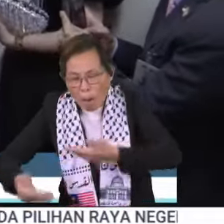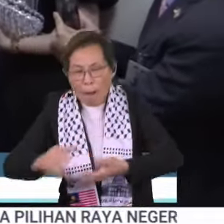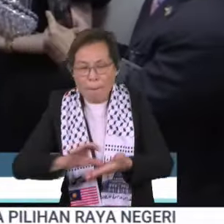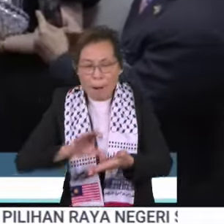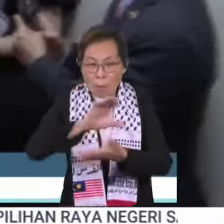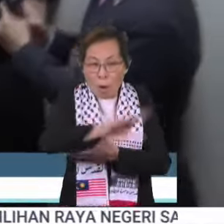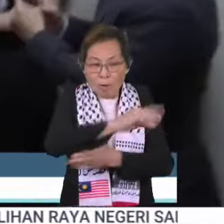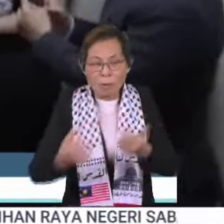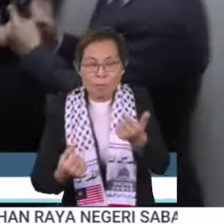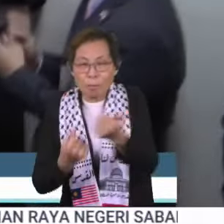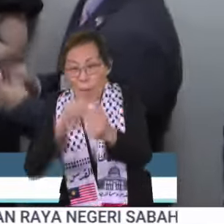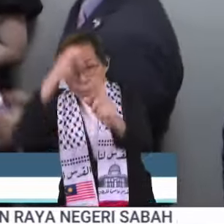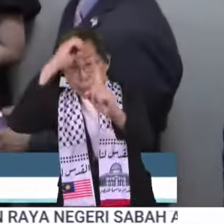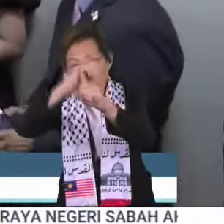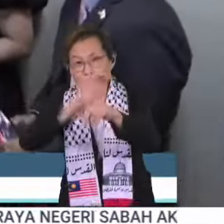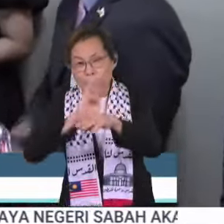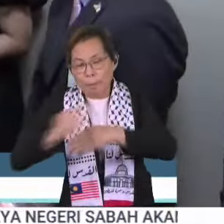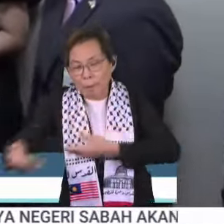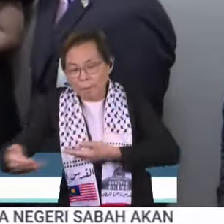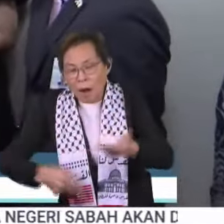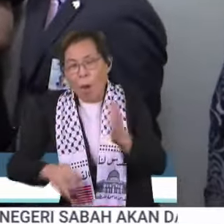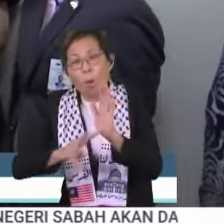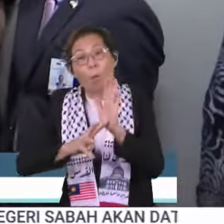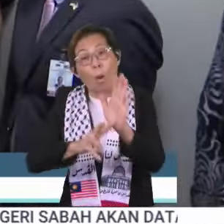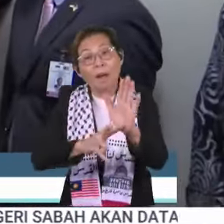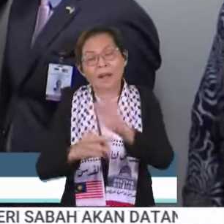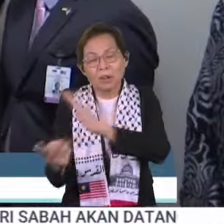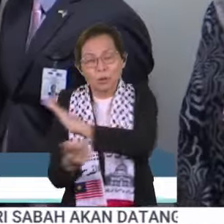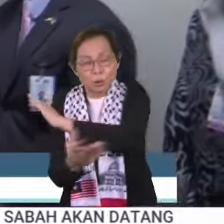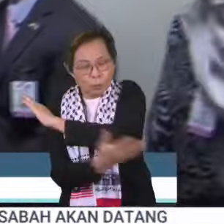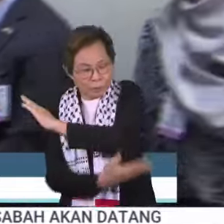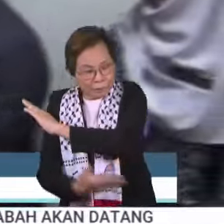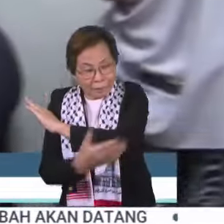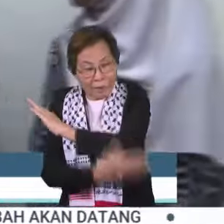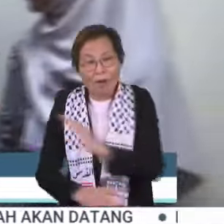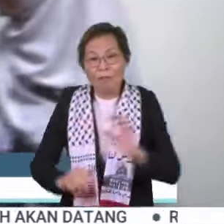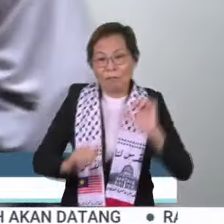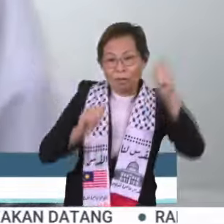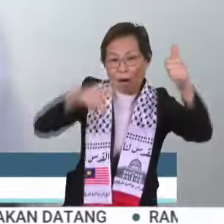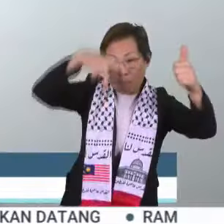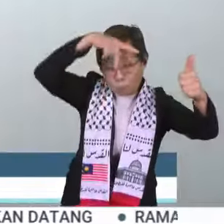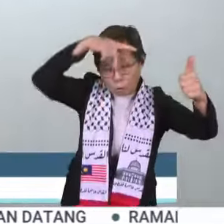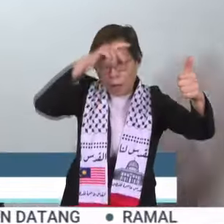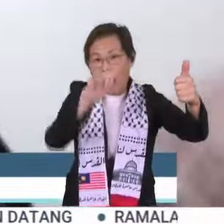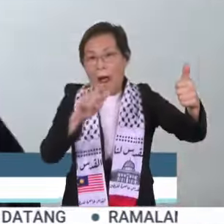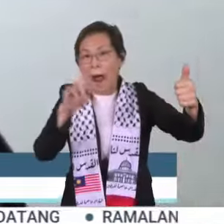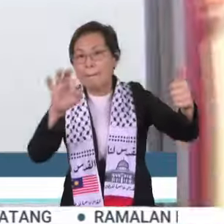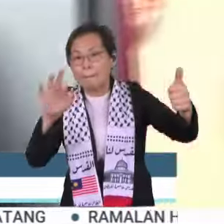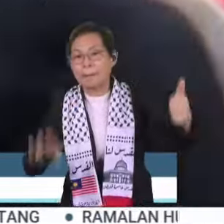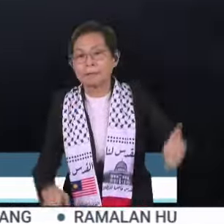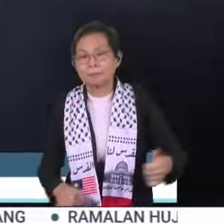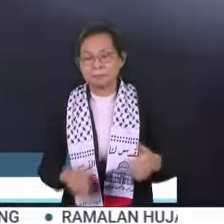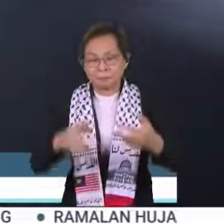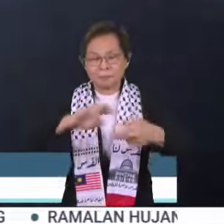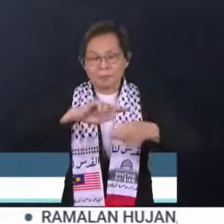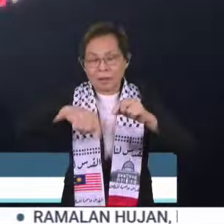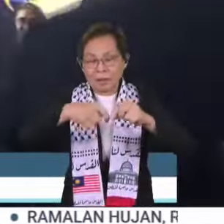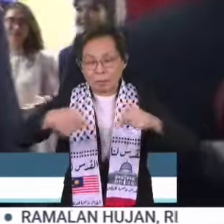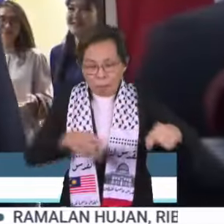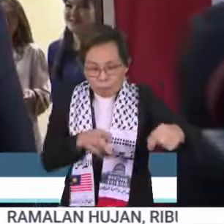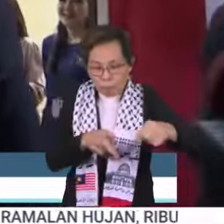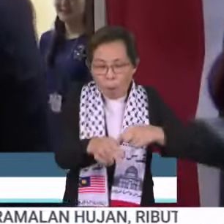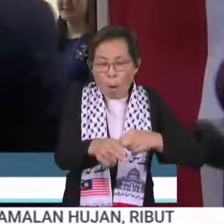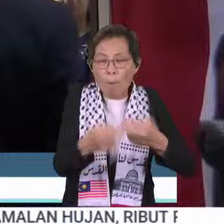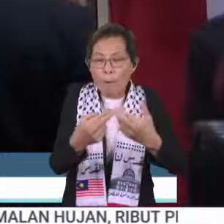pelaburan selain menyokong misi perdagangan dan delegasi antara kedua-dua negara terdahulu Putera Albert 2 memotong ikatan reband sebagai tanda